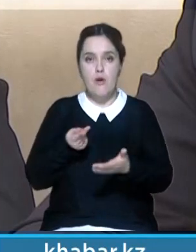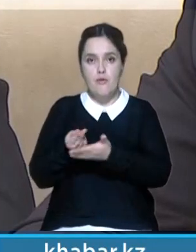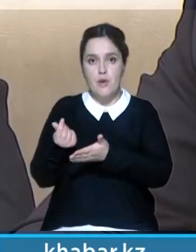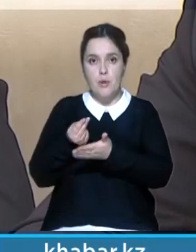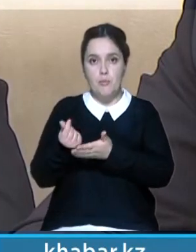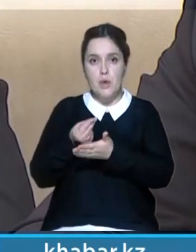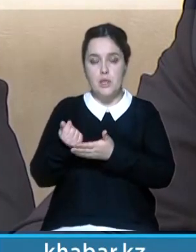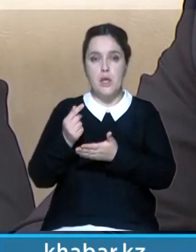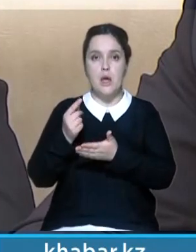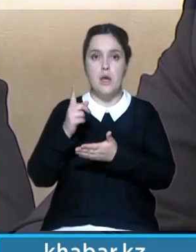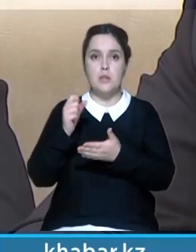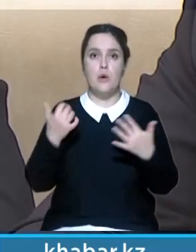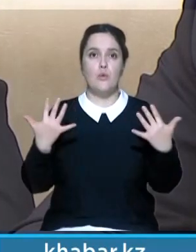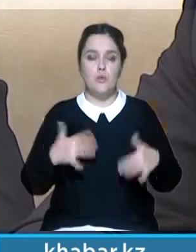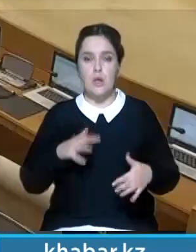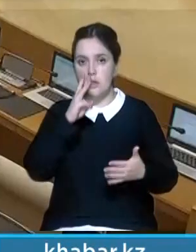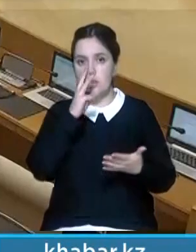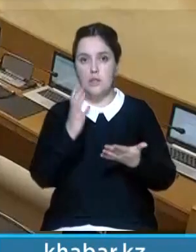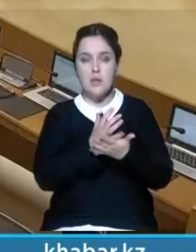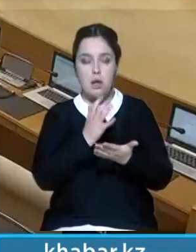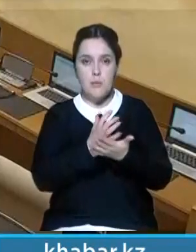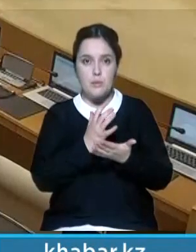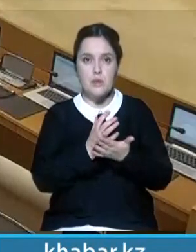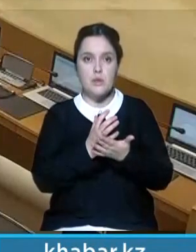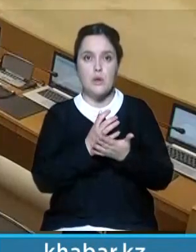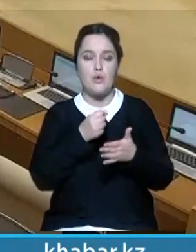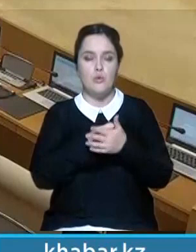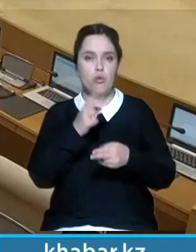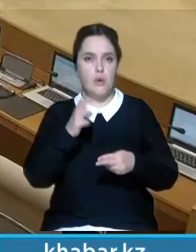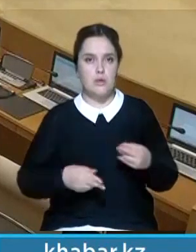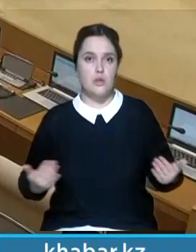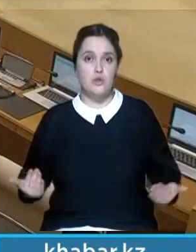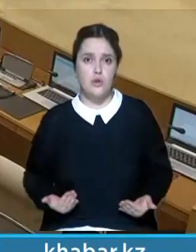возмещения вреда в части утраченного заработка производить пожизненно.